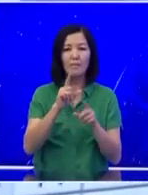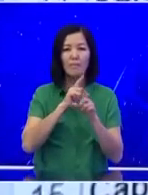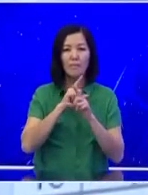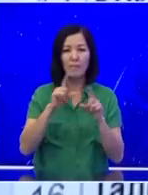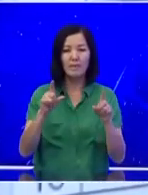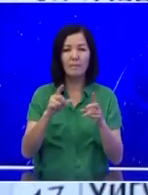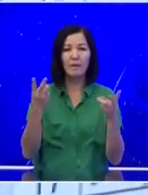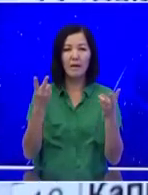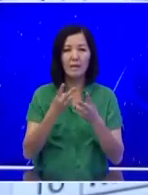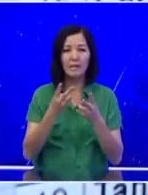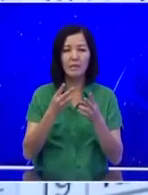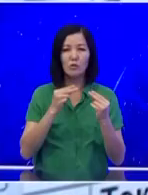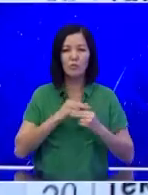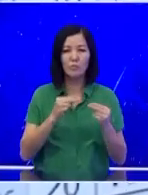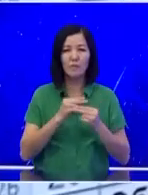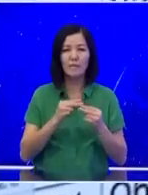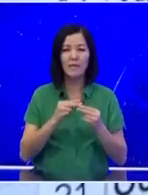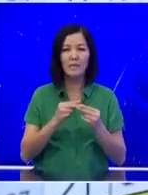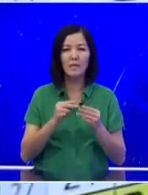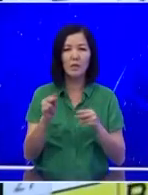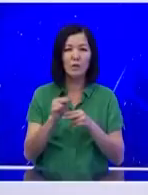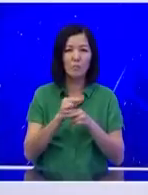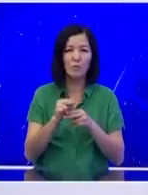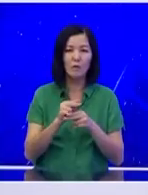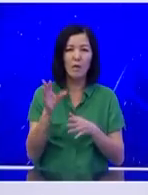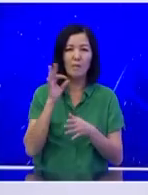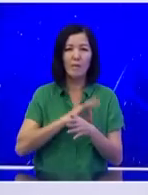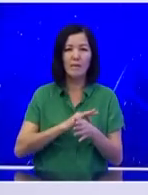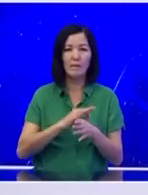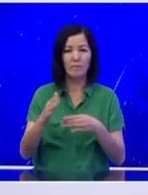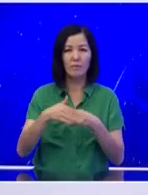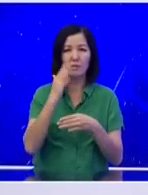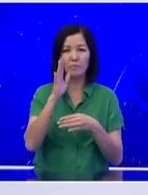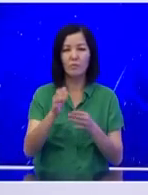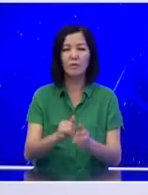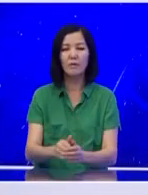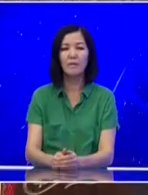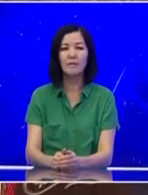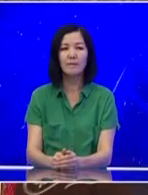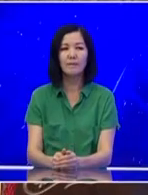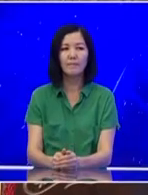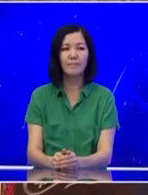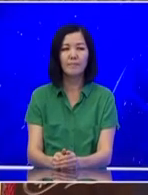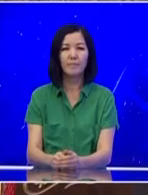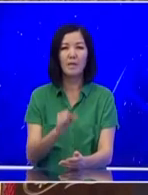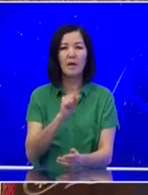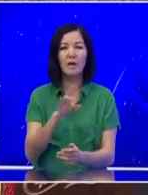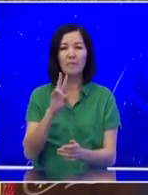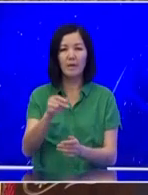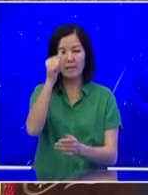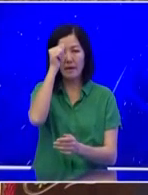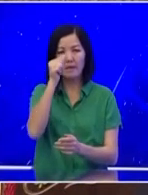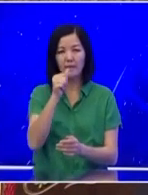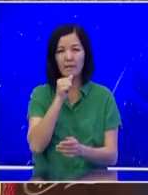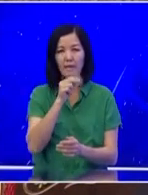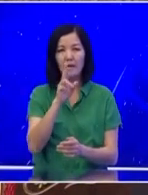мектепке қатысты жұмыстарды сылтауратып пайда тапқысы келетіндер жазасыз қалмайды. Ақпан айында Алматы облысының